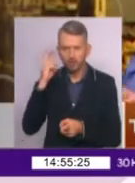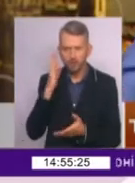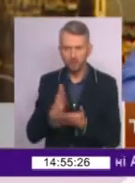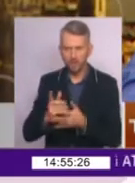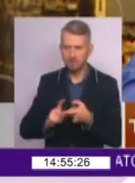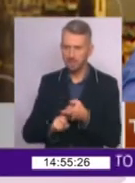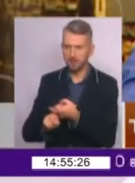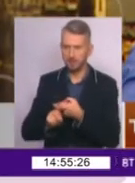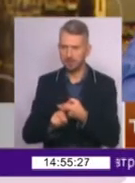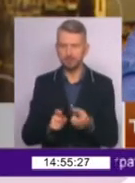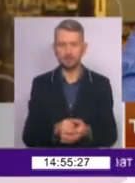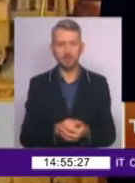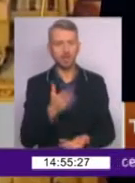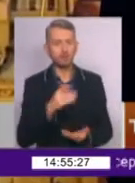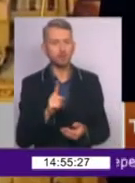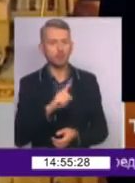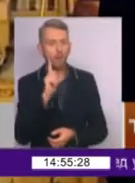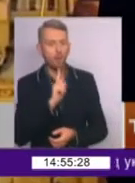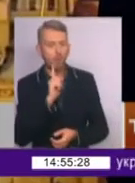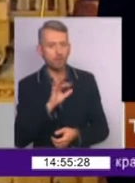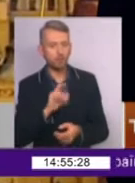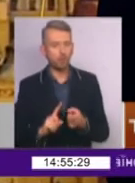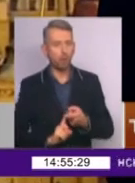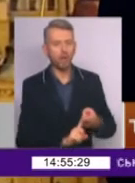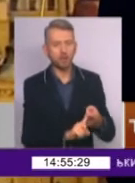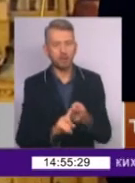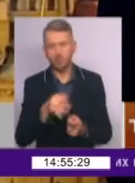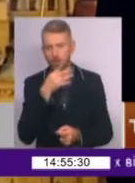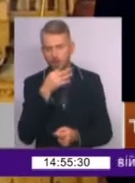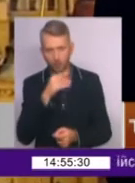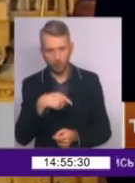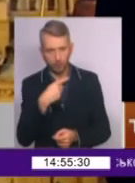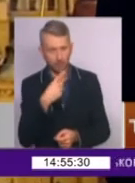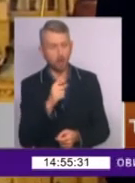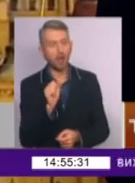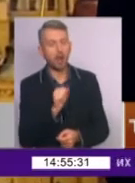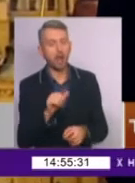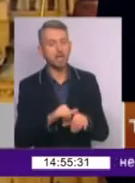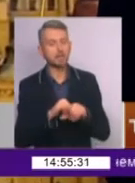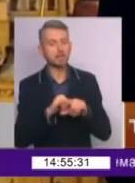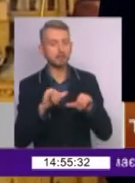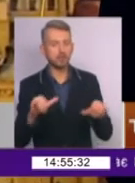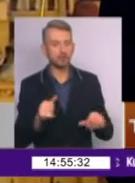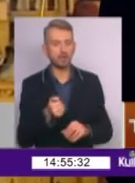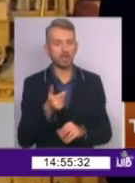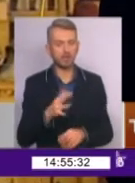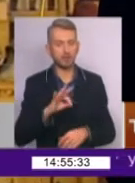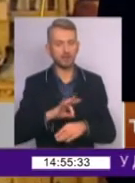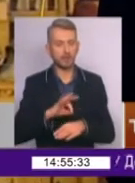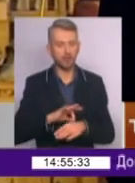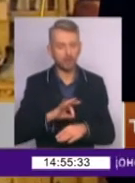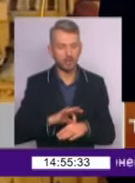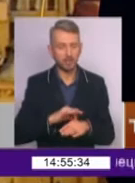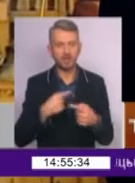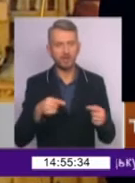епідемія. Ну, напевно, що поки що про епідемію рано говорити, а збільшення кількості захворілих в